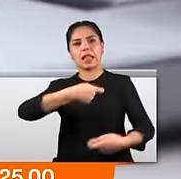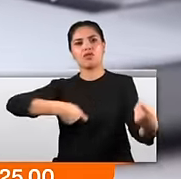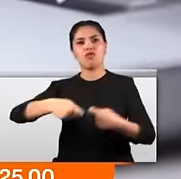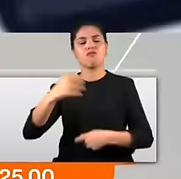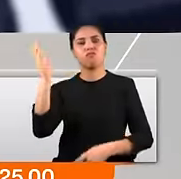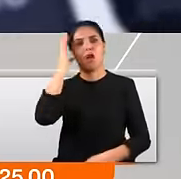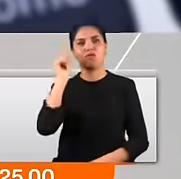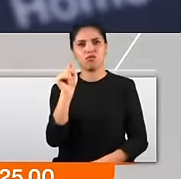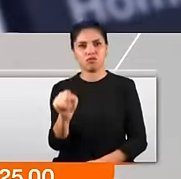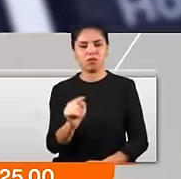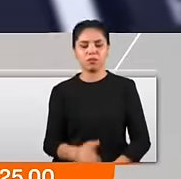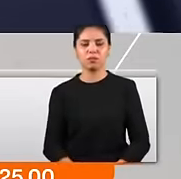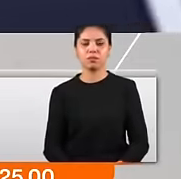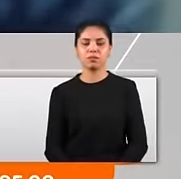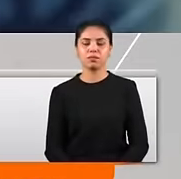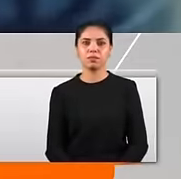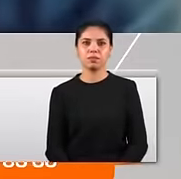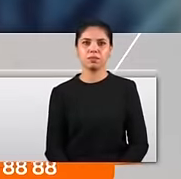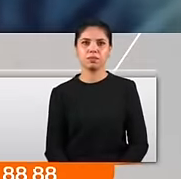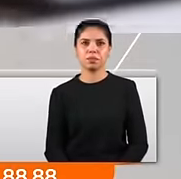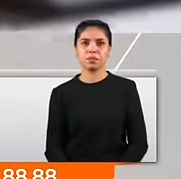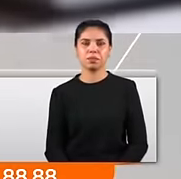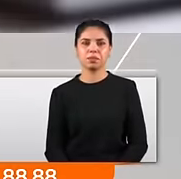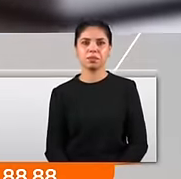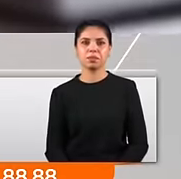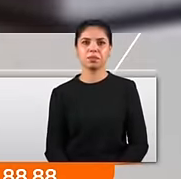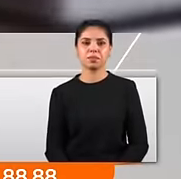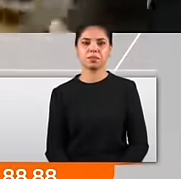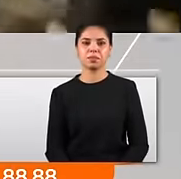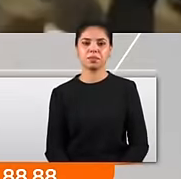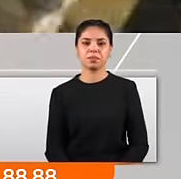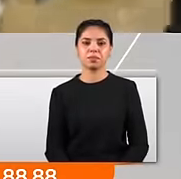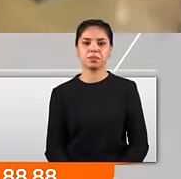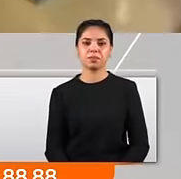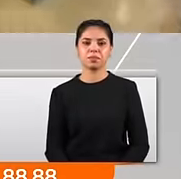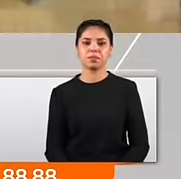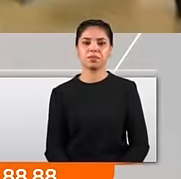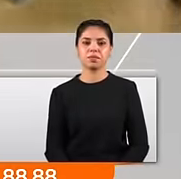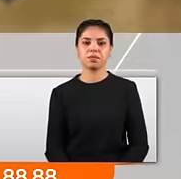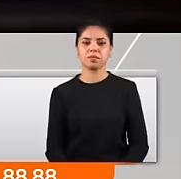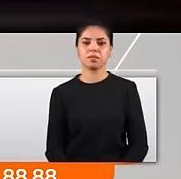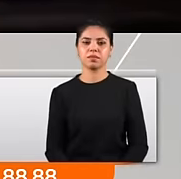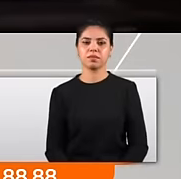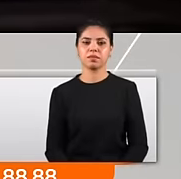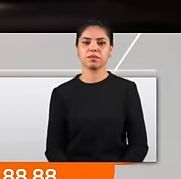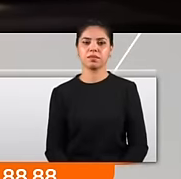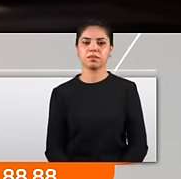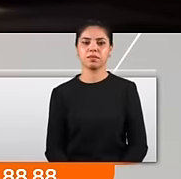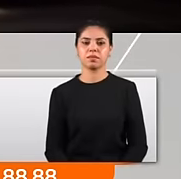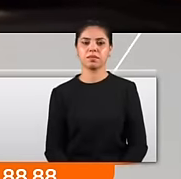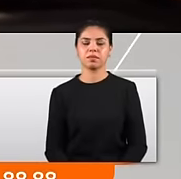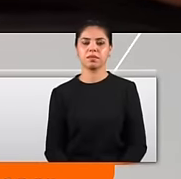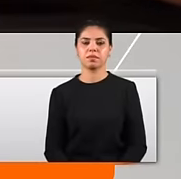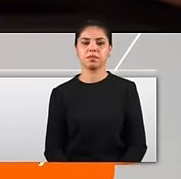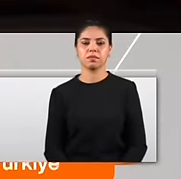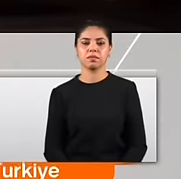zirveye yerleşti. Aylık alışverişlerimi internetten yapmaya çalışıyorum. Bence gayet pratik yani. Mağaza dolaşmak sıkıcı bir hal aldı çünkü. Pandemiyle daha çok etkisi